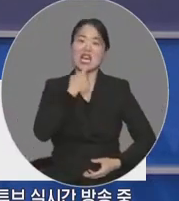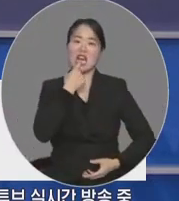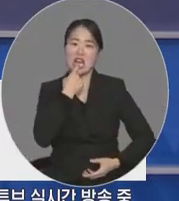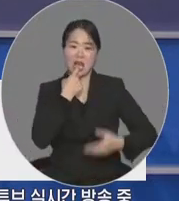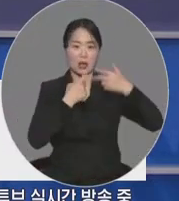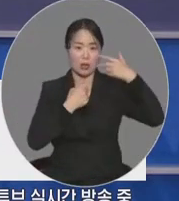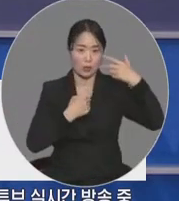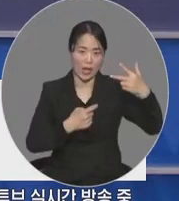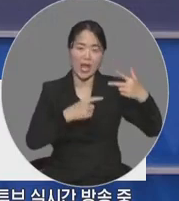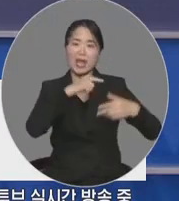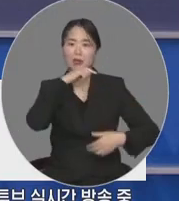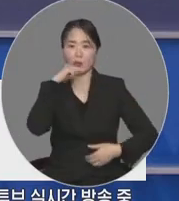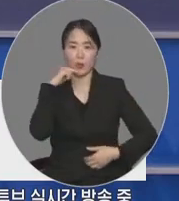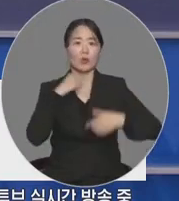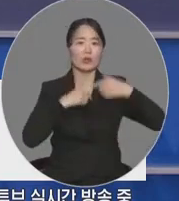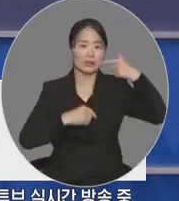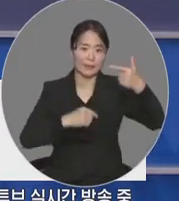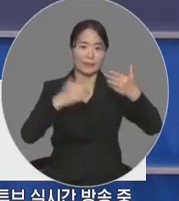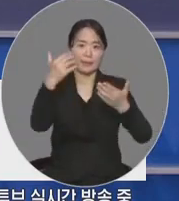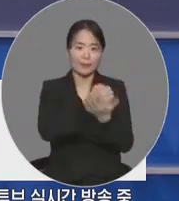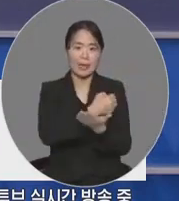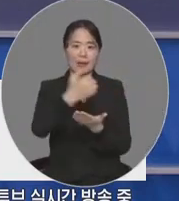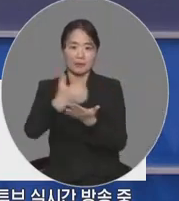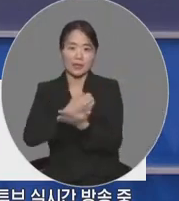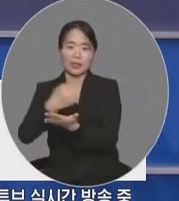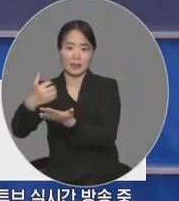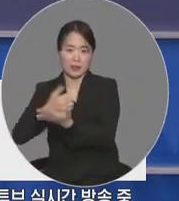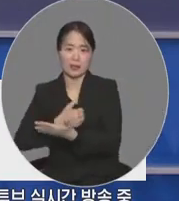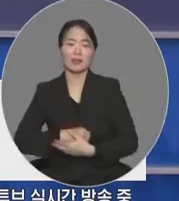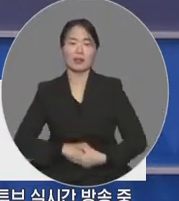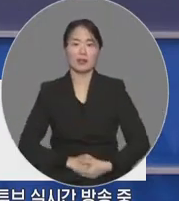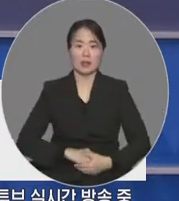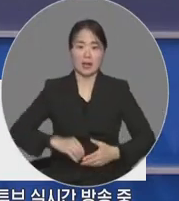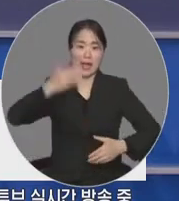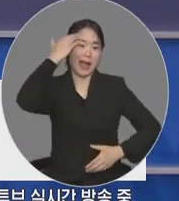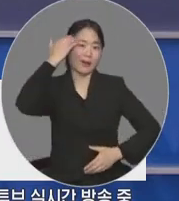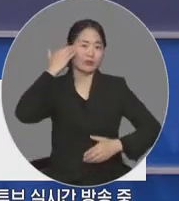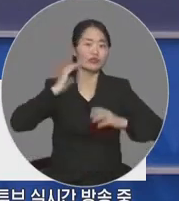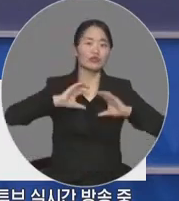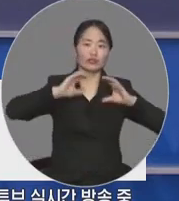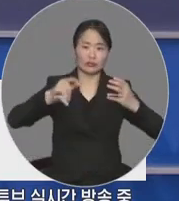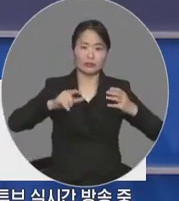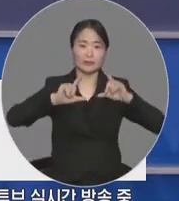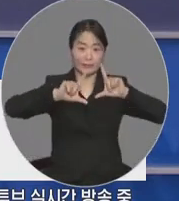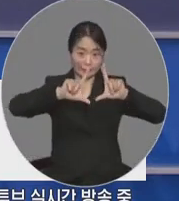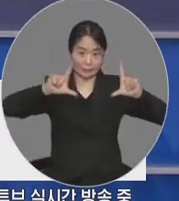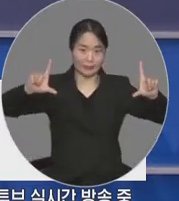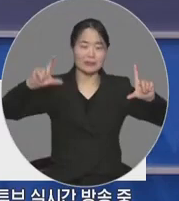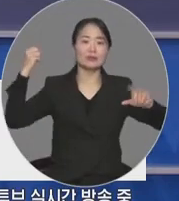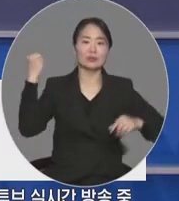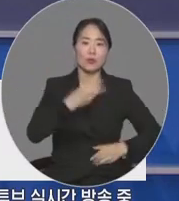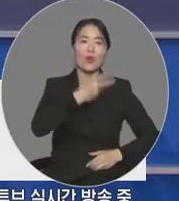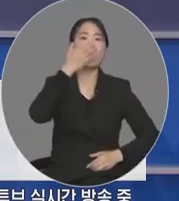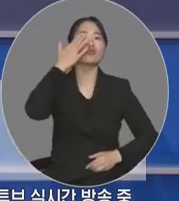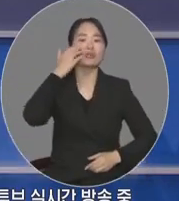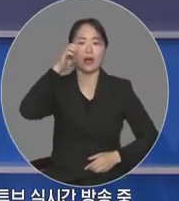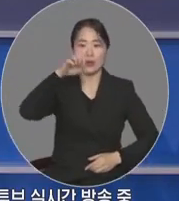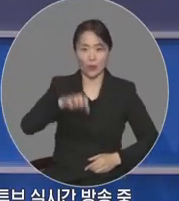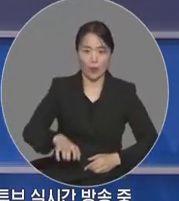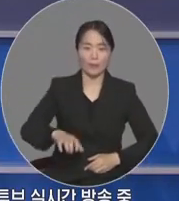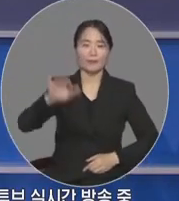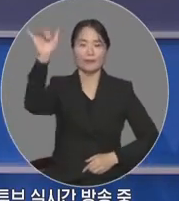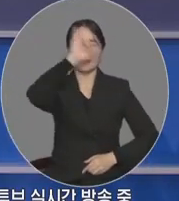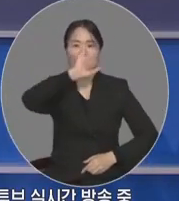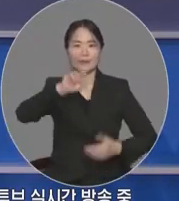7개, 동메달 6개를 획득하여 국위 선양은 물론 울산 체육 위상을